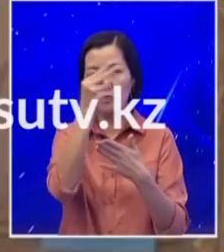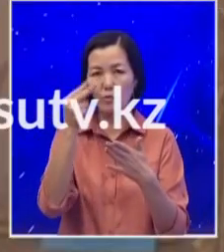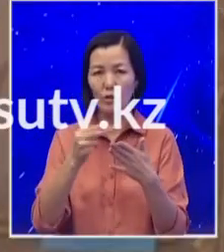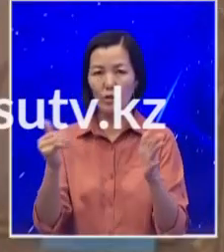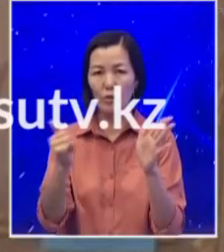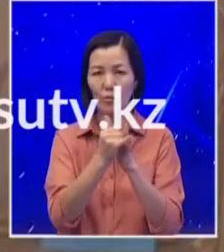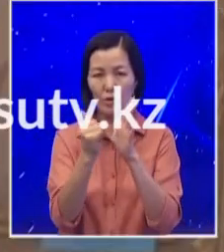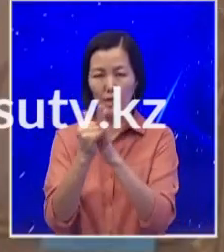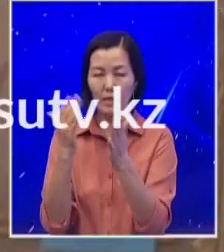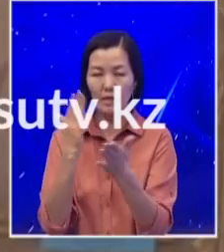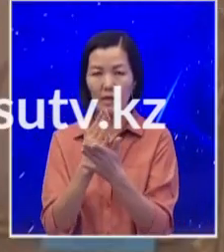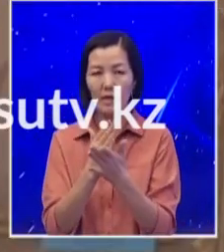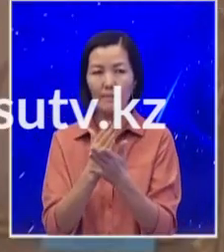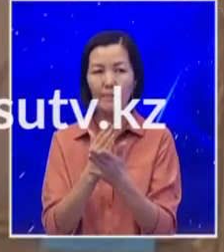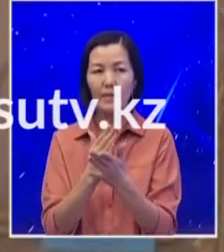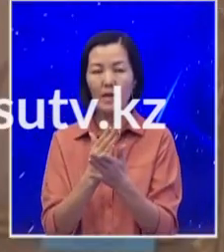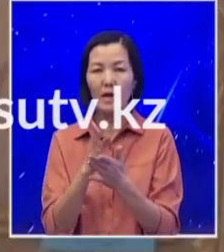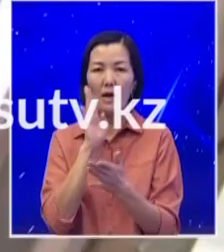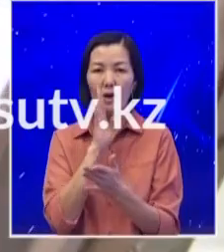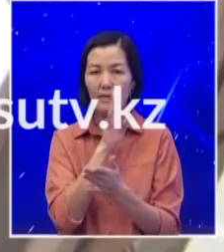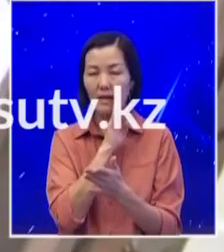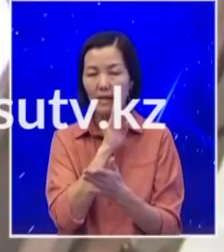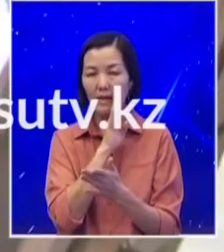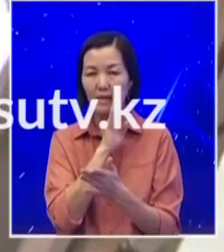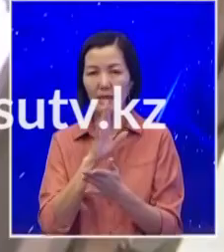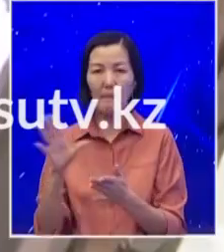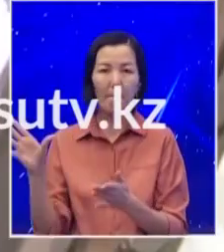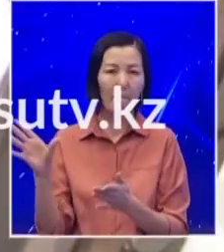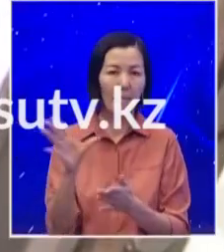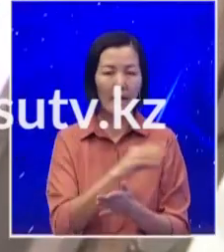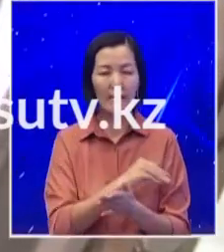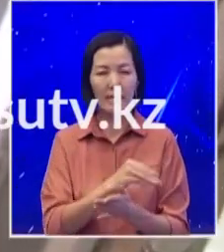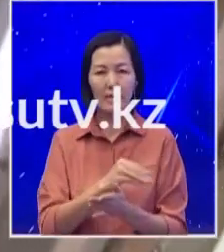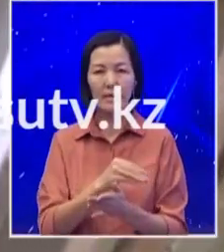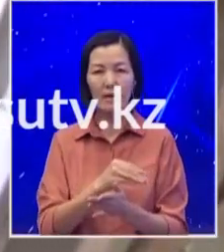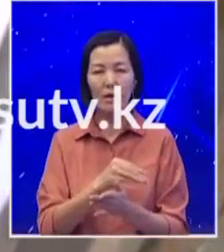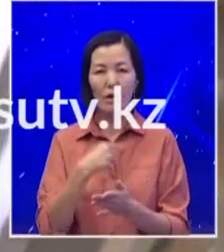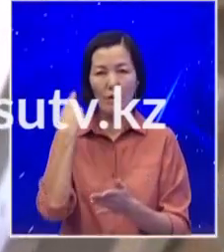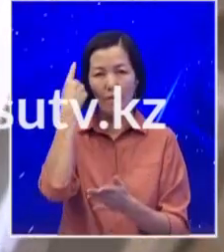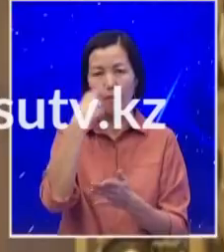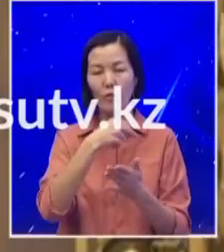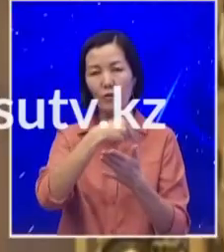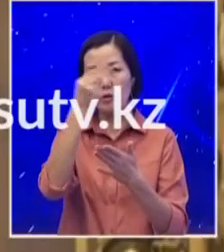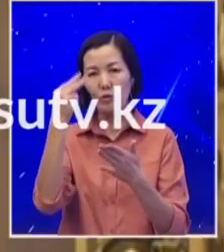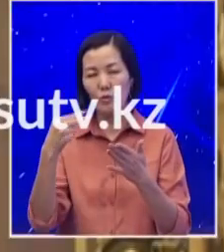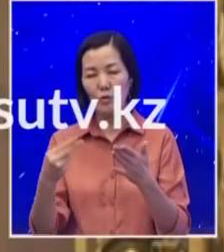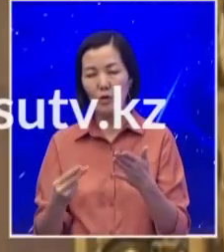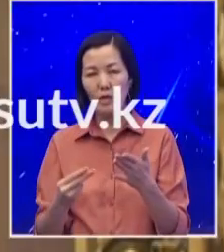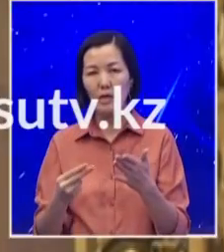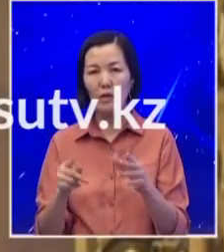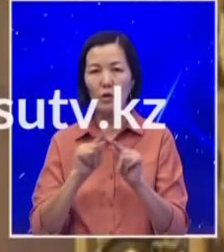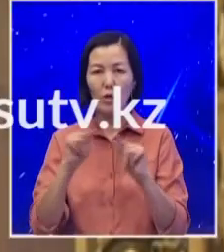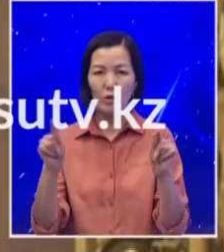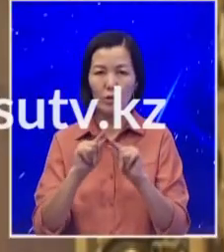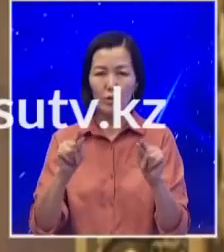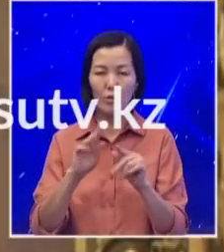Мұнда ары барға бағаланып, ақжаулықтың есімін демей киесін қадірлеген аналарды жас ұрпаққа үлгі ету